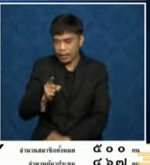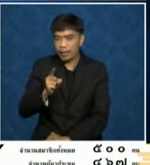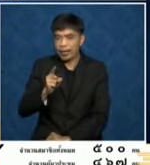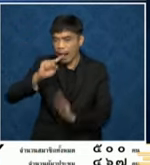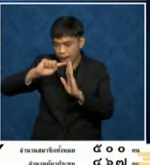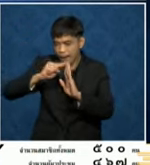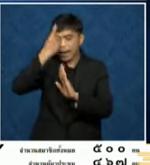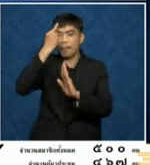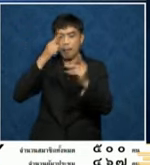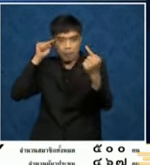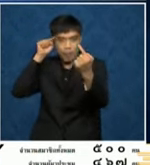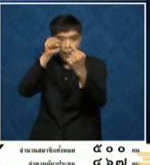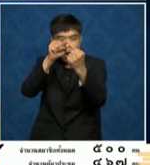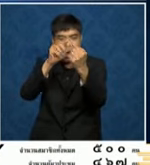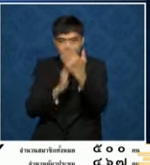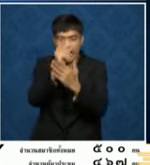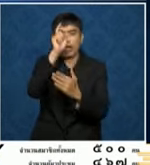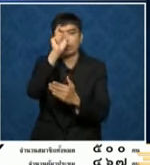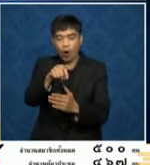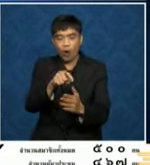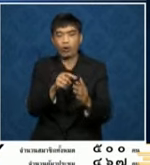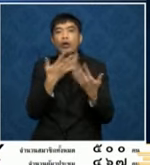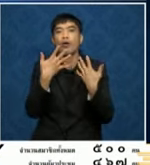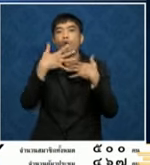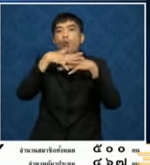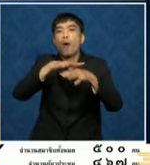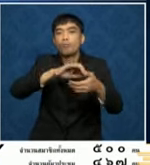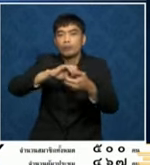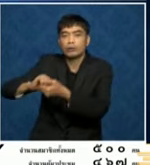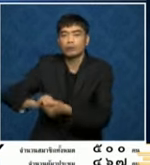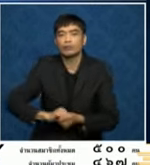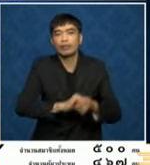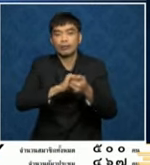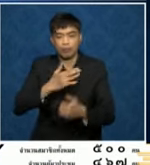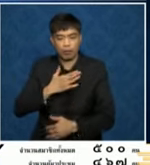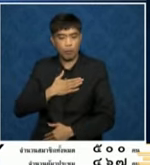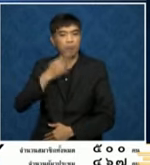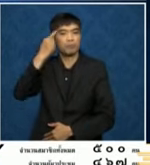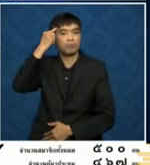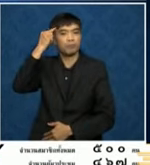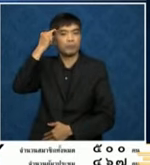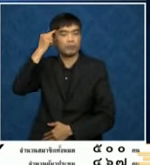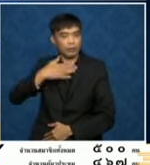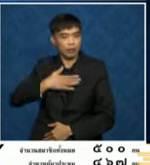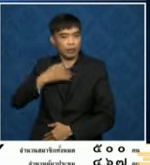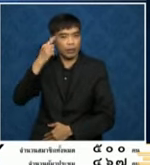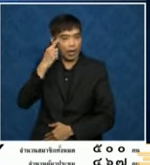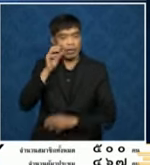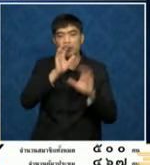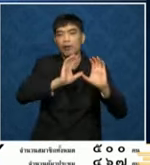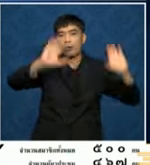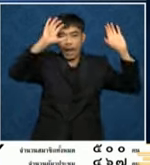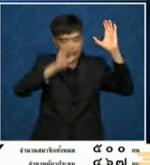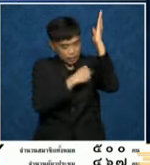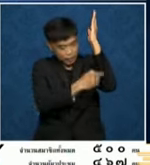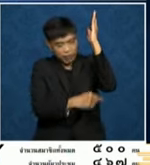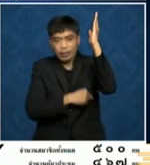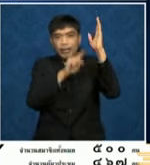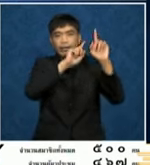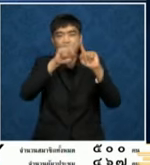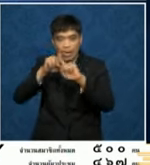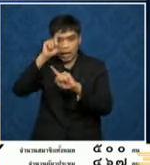าศัยคนในพื้นที่และการมีส่วนร่วมค่ะดังนั้นแล้วดิฉันมีความเห็นว่าส่วนนี้หน่วยงานรัฐในพื้นที่รับผิดชอบสามารถทำหน้า